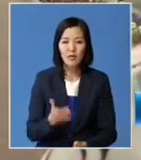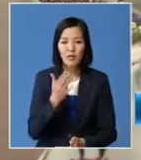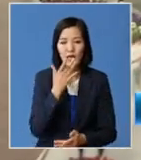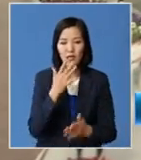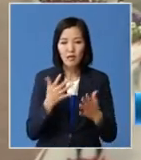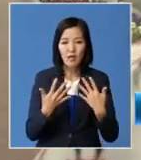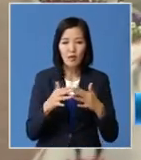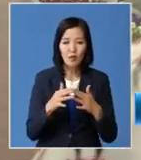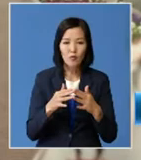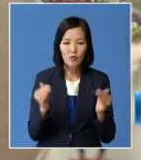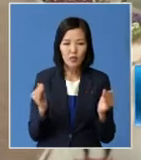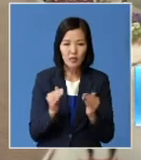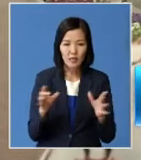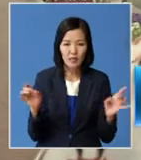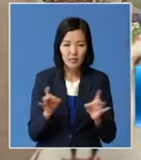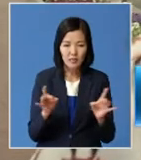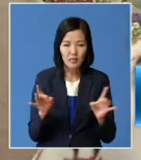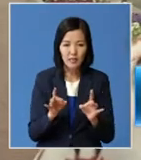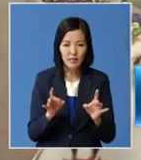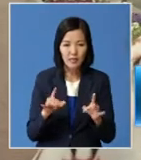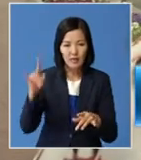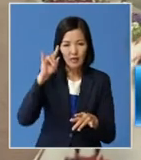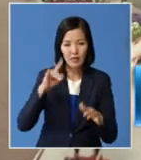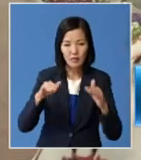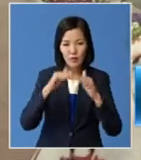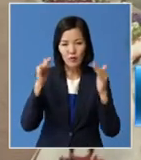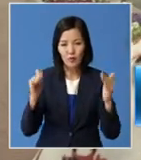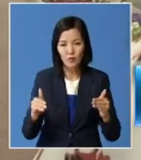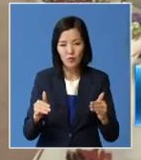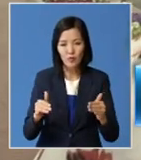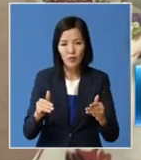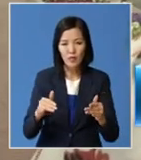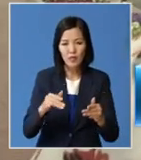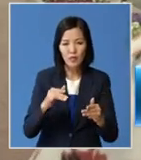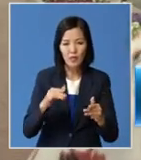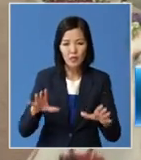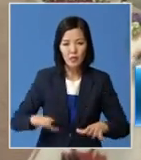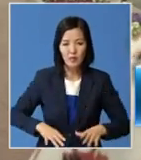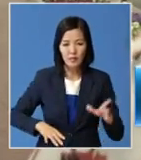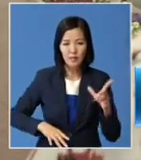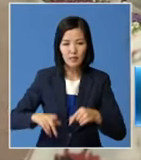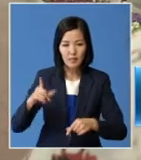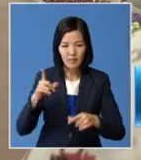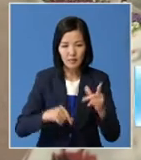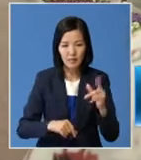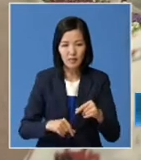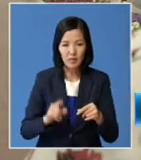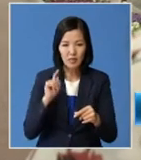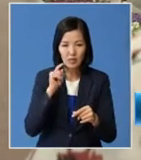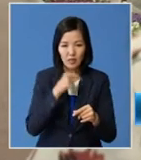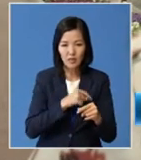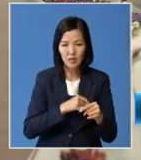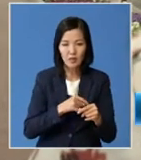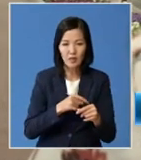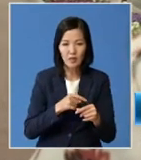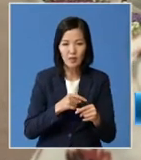кішкентай ғана ресторан. Тура қазақ үйді қойып ресторан жасасақ, ішінде қымызы бар, қой несі бар,